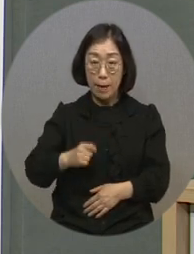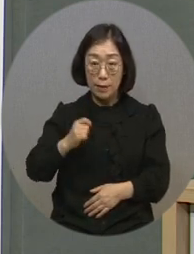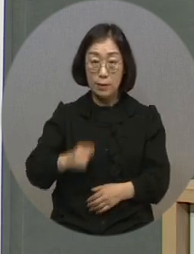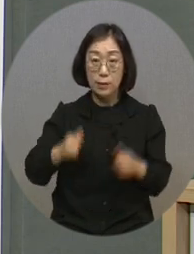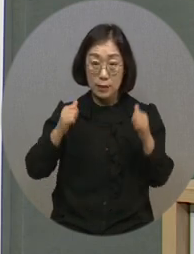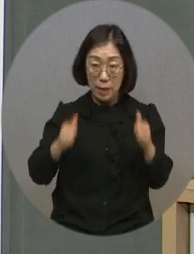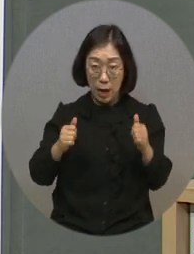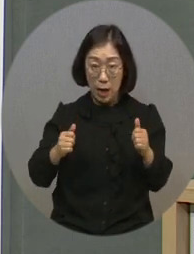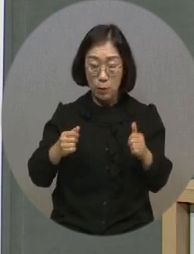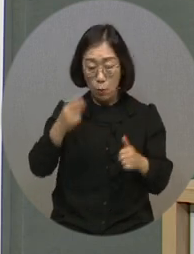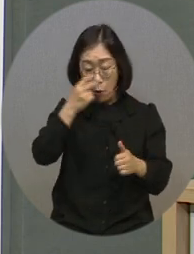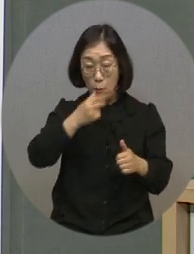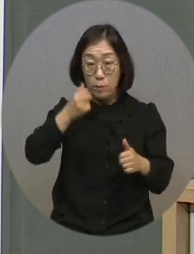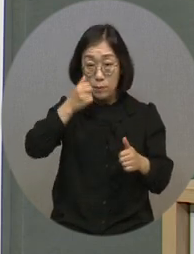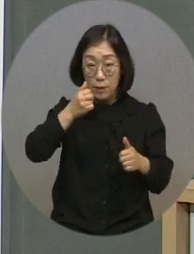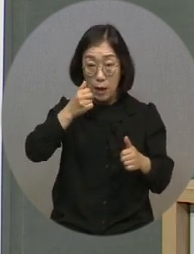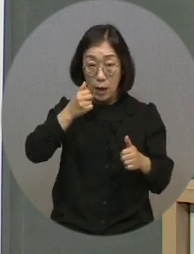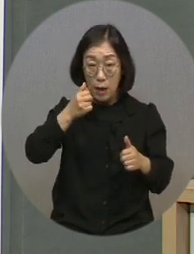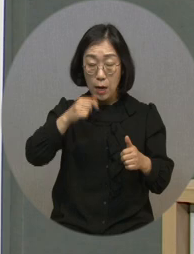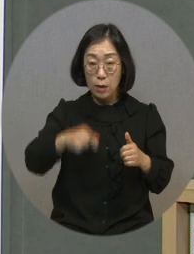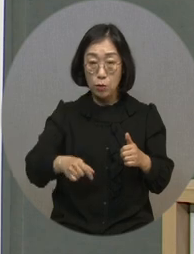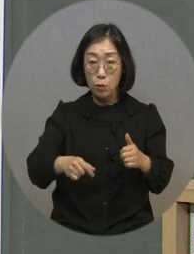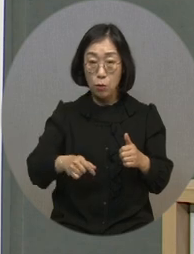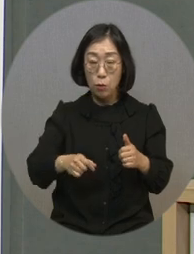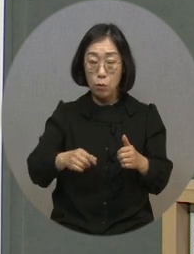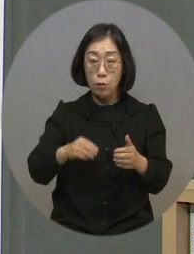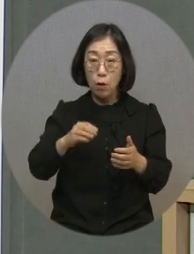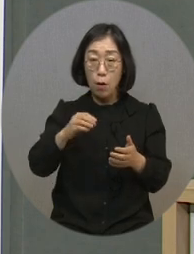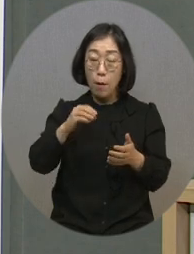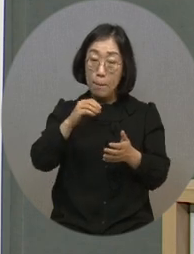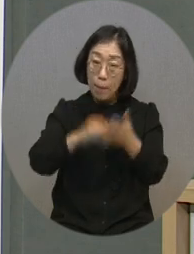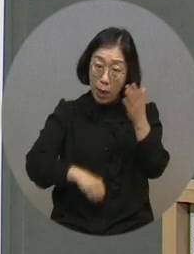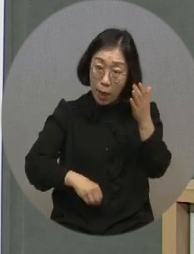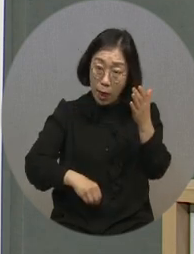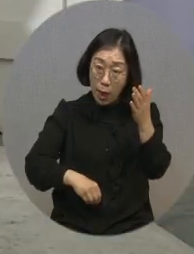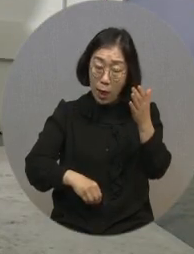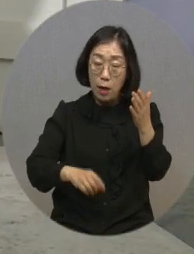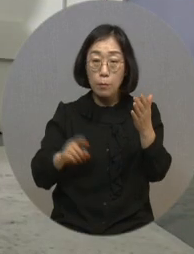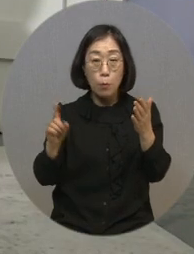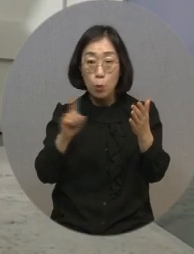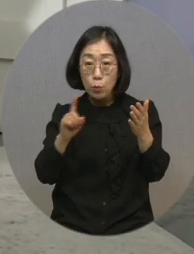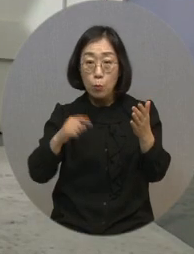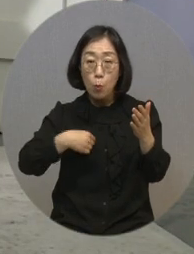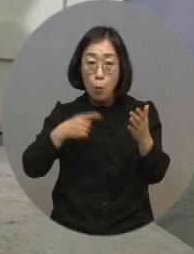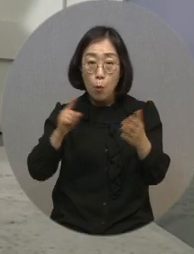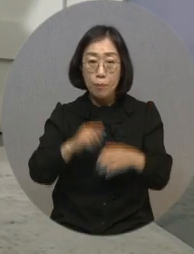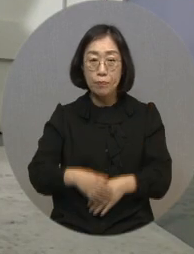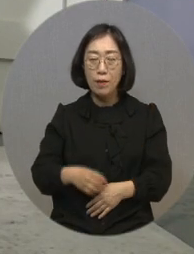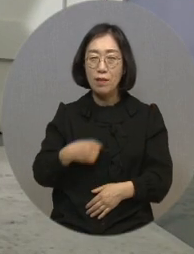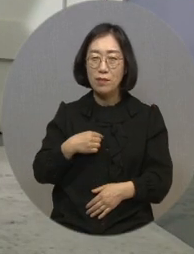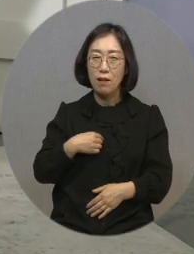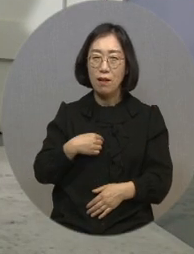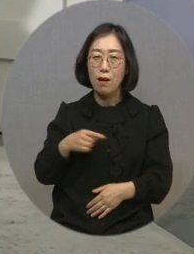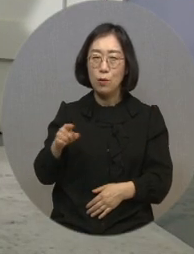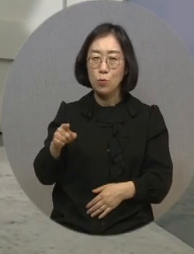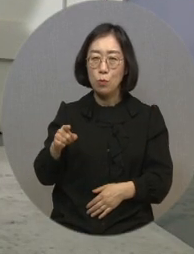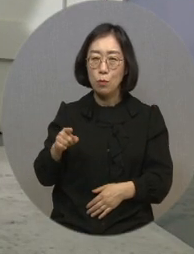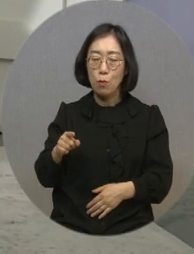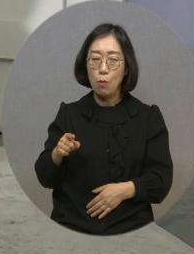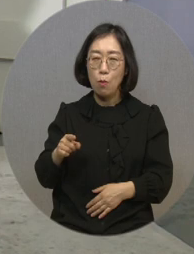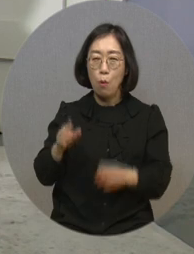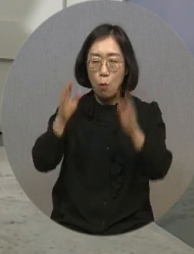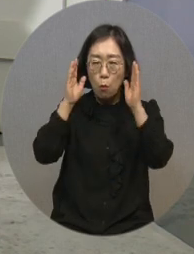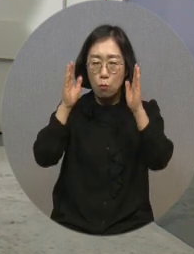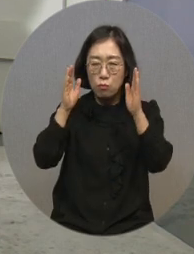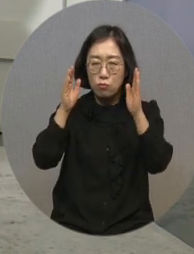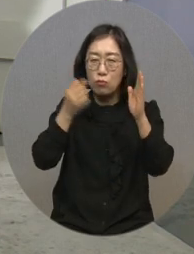결정이 되는데 거기서 빠진 거예요? 아니면 본인이 이제 어떻게 된 거예요? 뭐 제가 좀 소홀히 했던 것 같습니다. 그러니까 아.